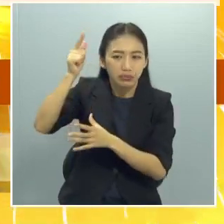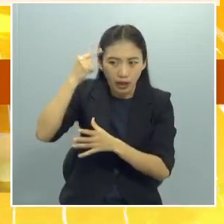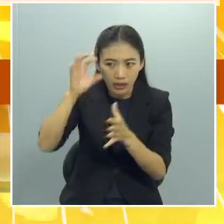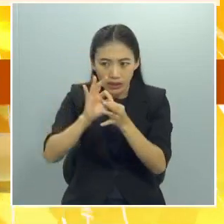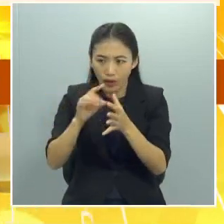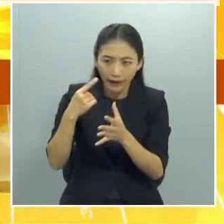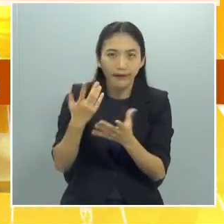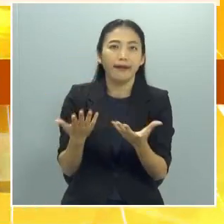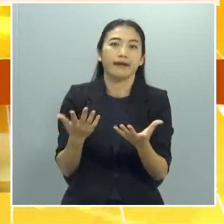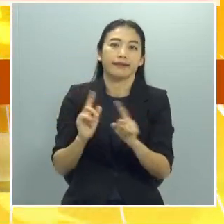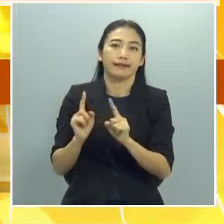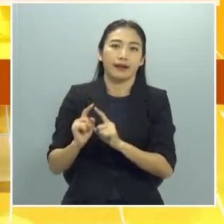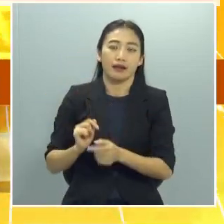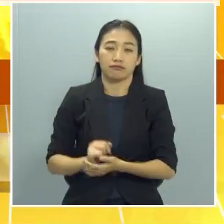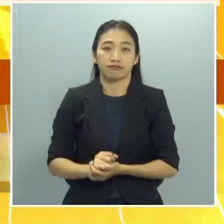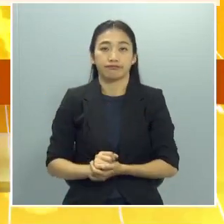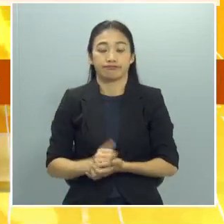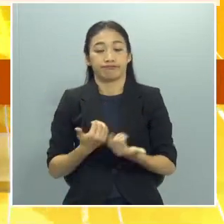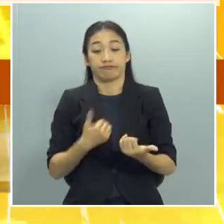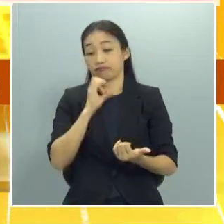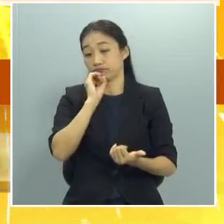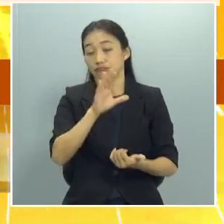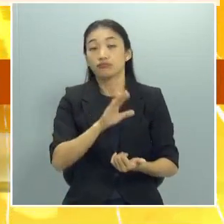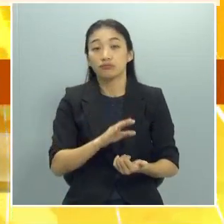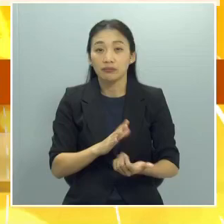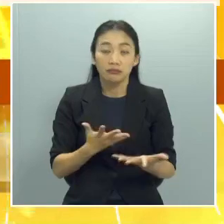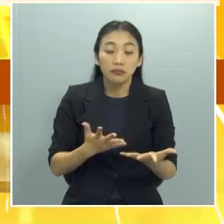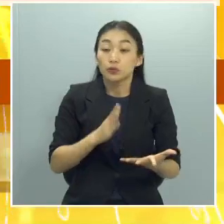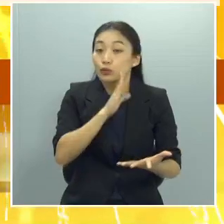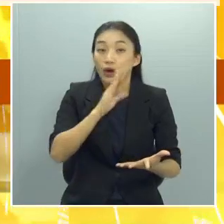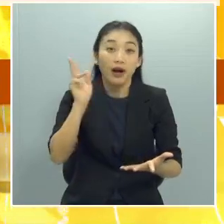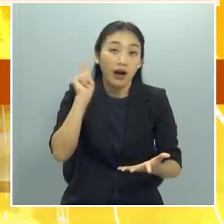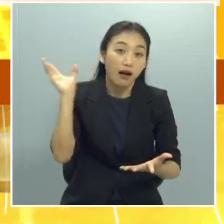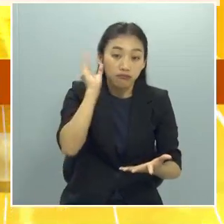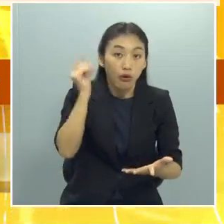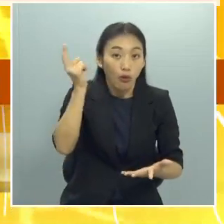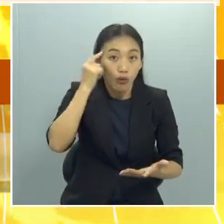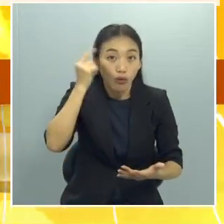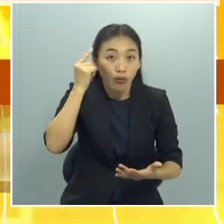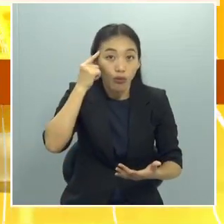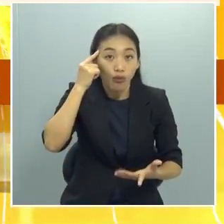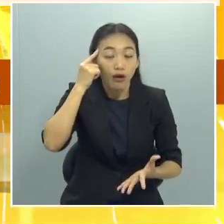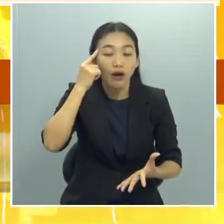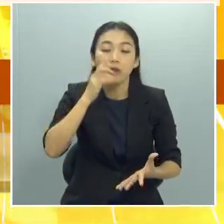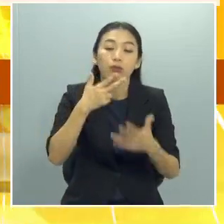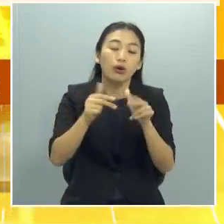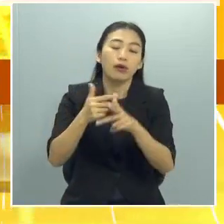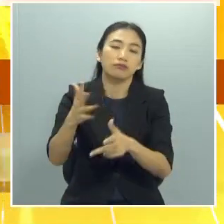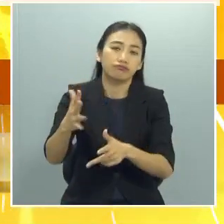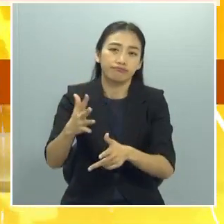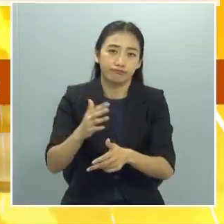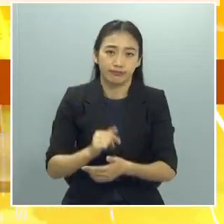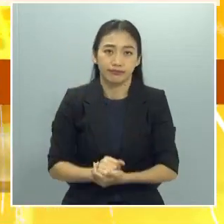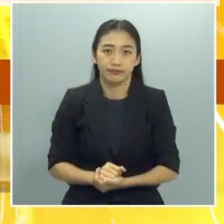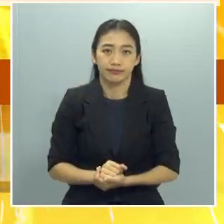ถ้ารู้เบาะแสไม่เคยนิ่งนอนใจแล้วก็พูดถึงกรณีการซื้อบ้านอยู่อาศัยของทุนจีนสีเทาคุณเสี่ยจักรกล